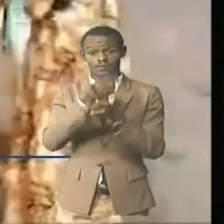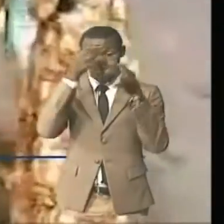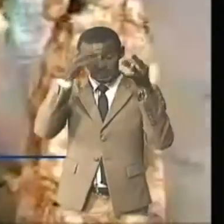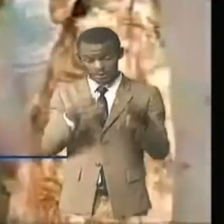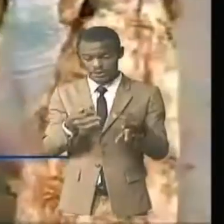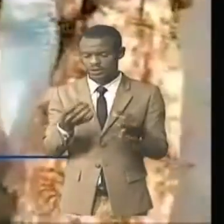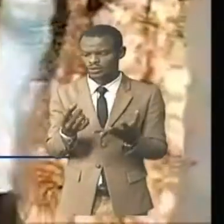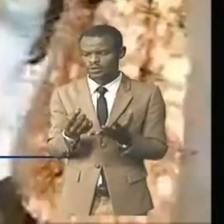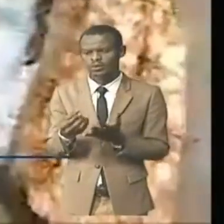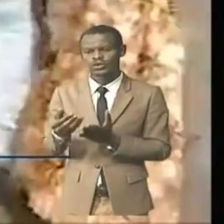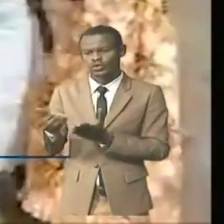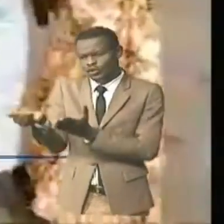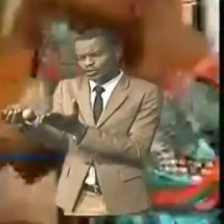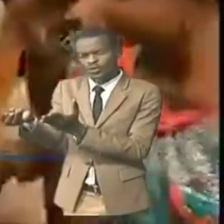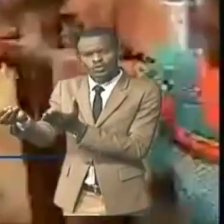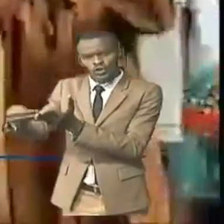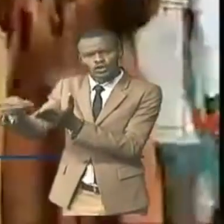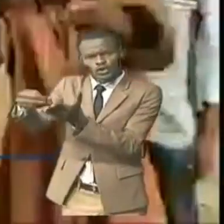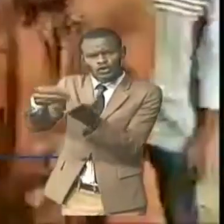payer la caution de leur choix.